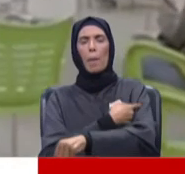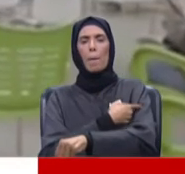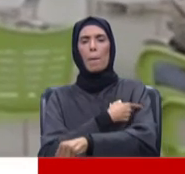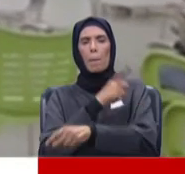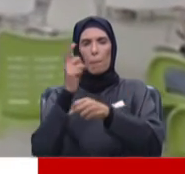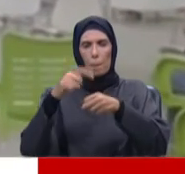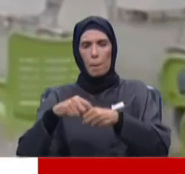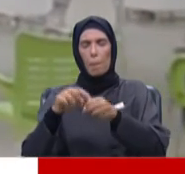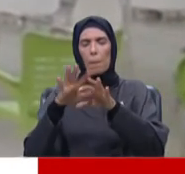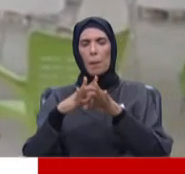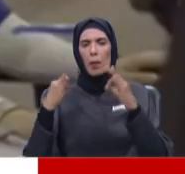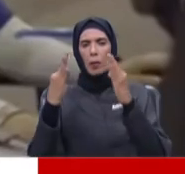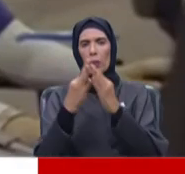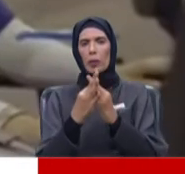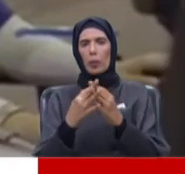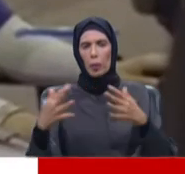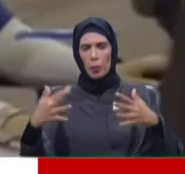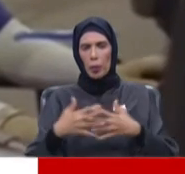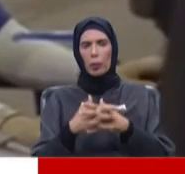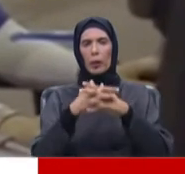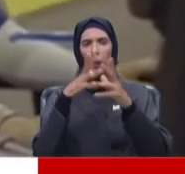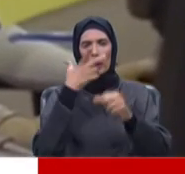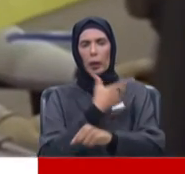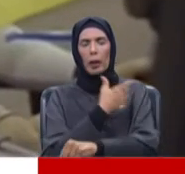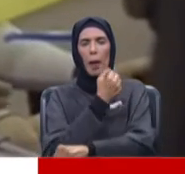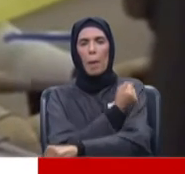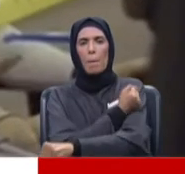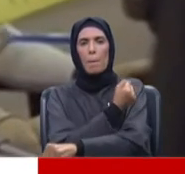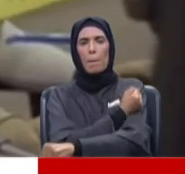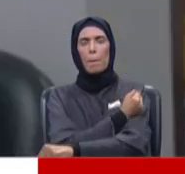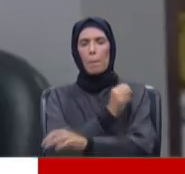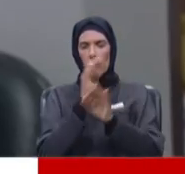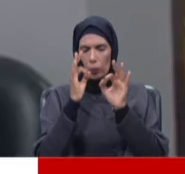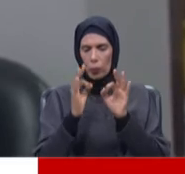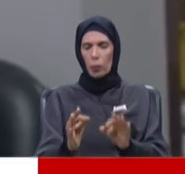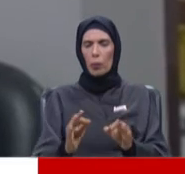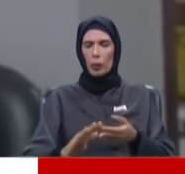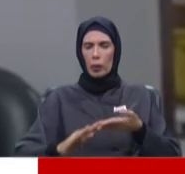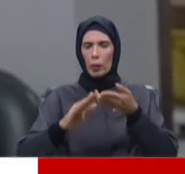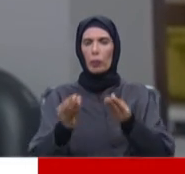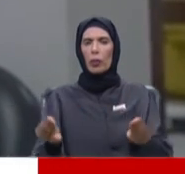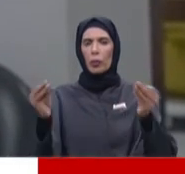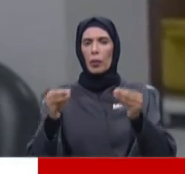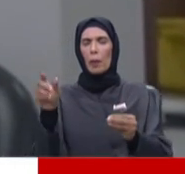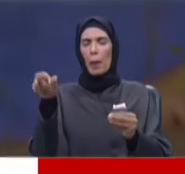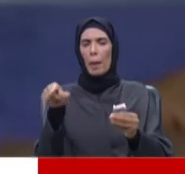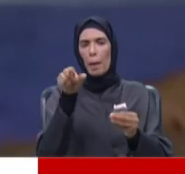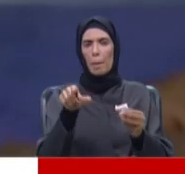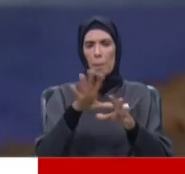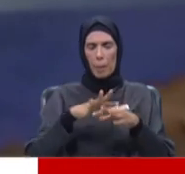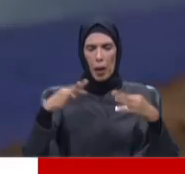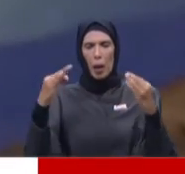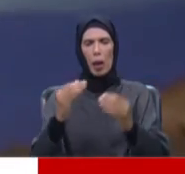التعاون المجتمعي والمشاركة في الحملة الوطنية للتطعيم، مما يسهم في زيادة أفراد المجتمع